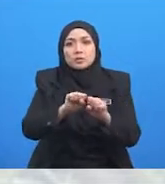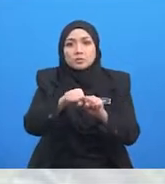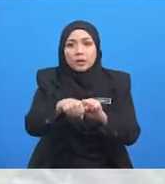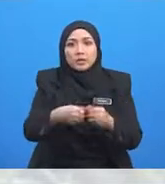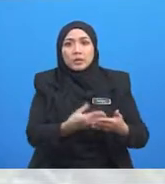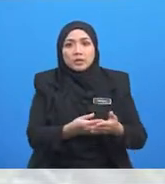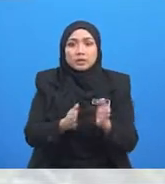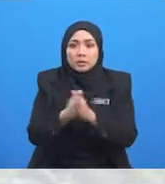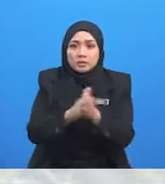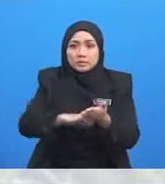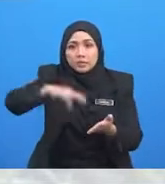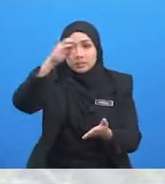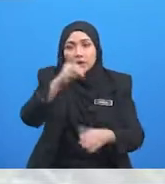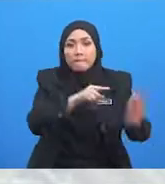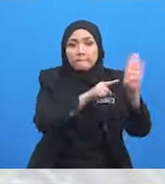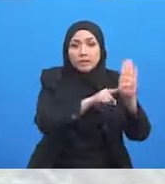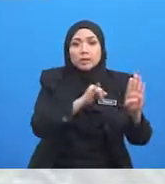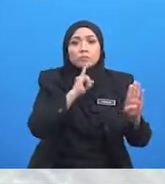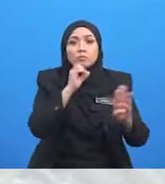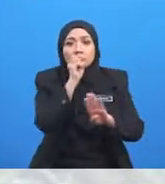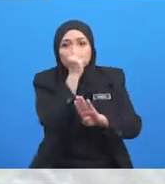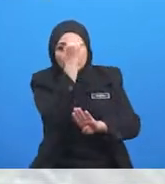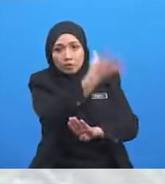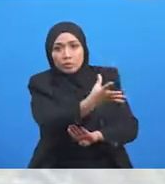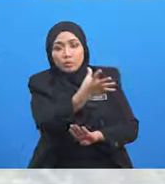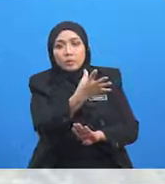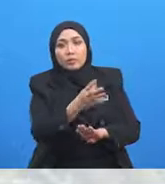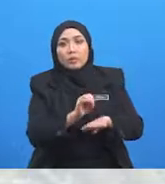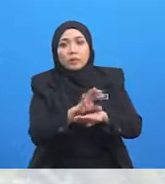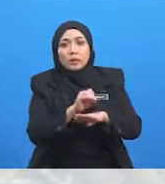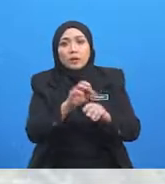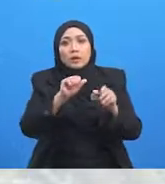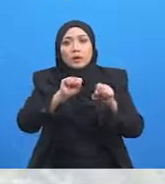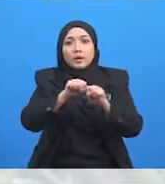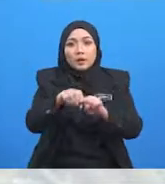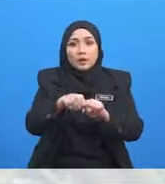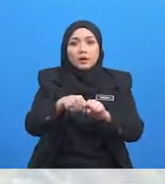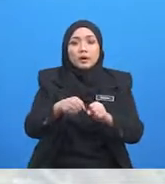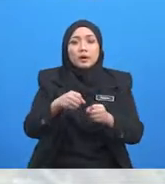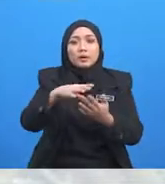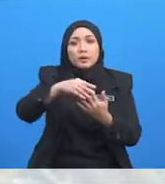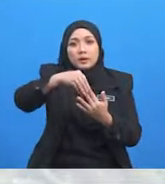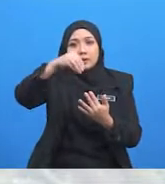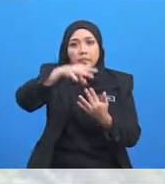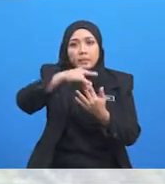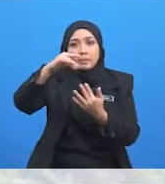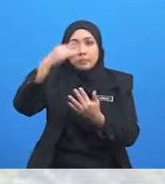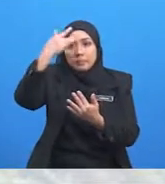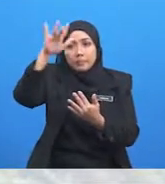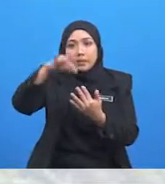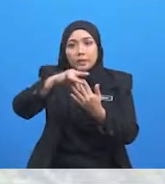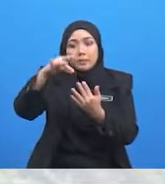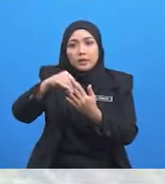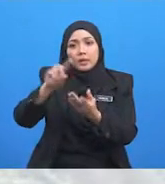Ibu berpesan agar anaknya bijak memilih kawan. C. Ibu